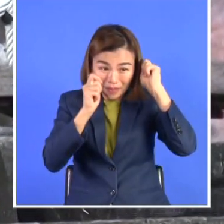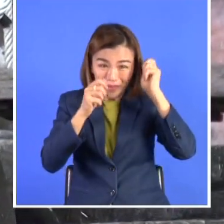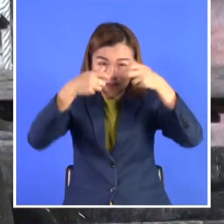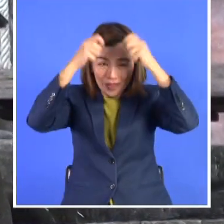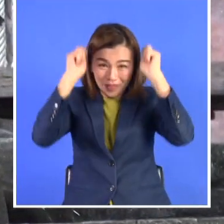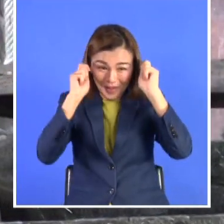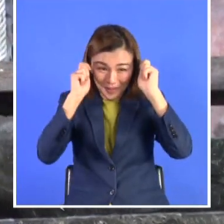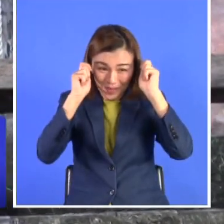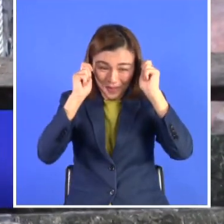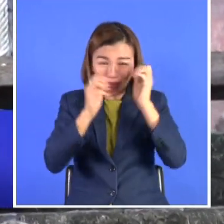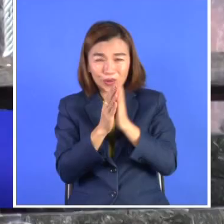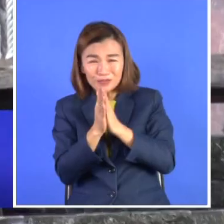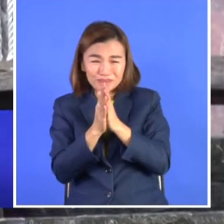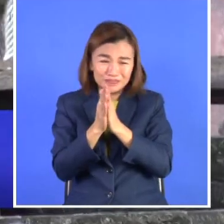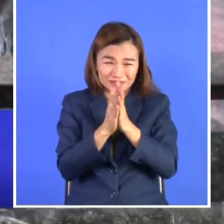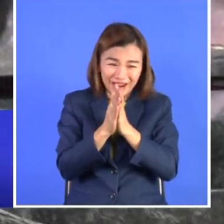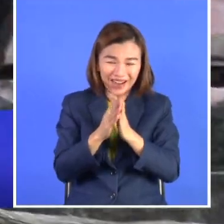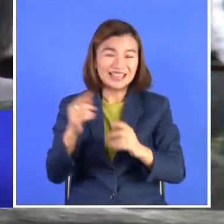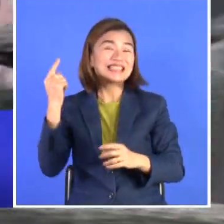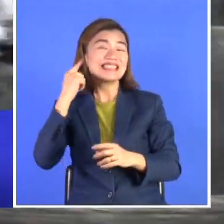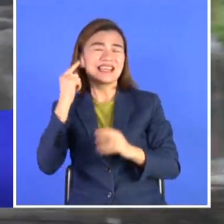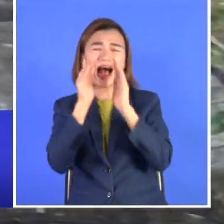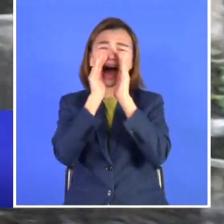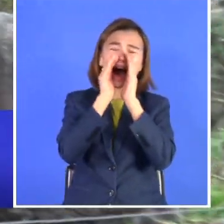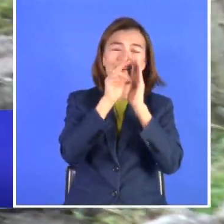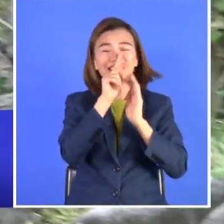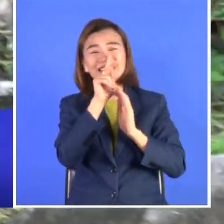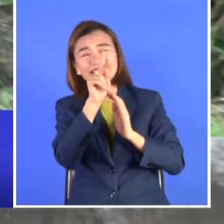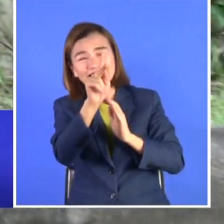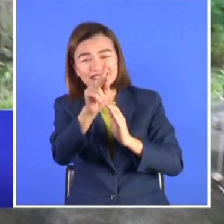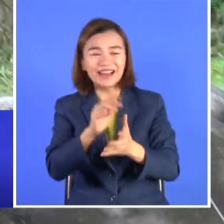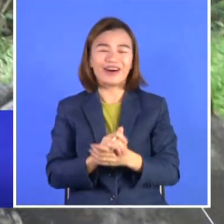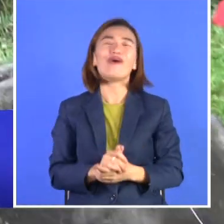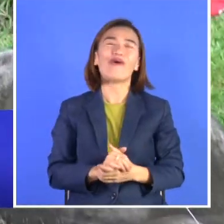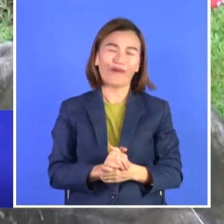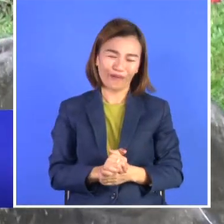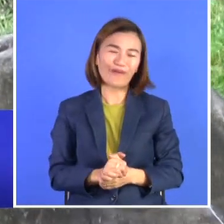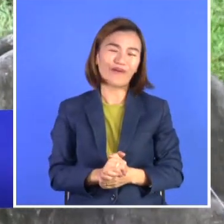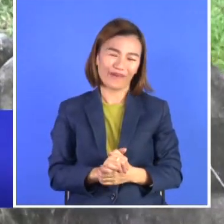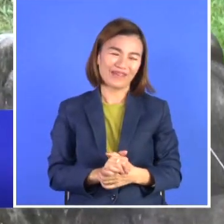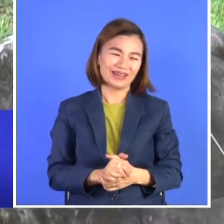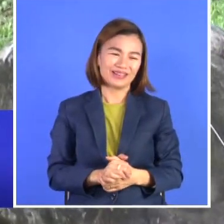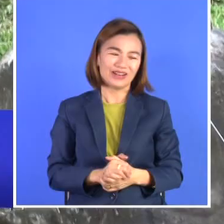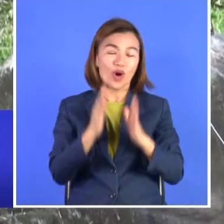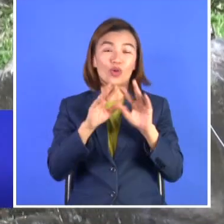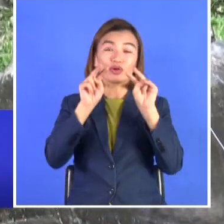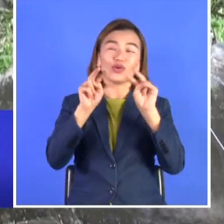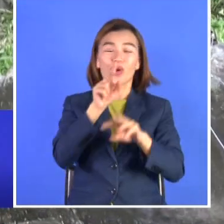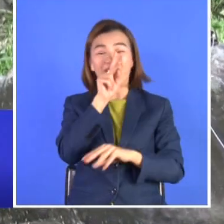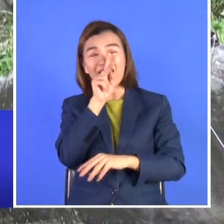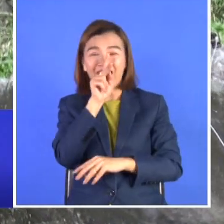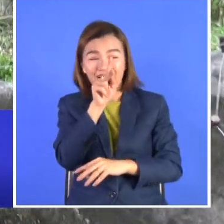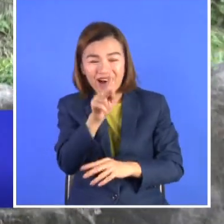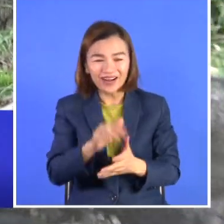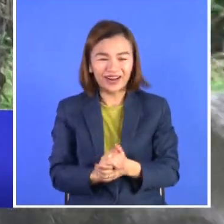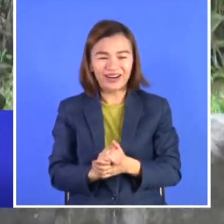ไปจะเอาไม้ใส่เว้ย ใส่นะใส่แล้วครับ พอใส่ทุกคนกรี๊ด ใส่หมวกฮะ ลุ้น